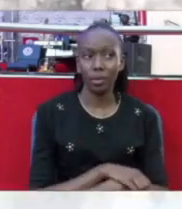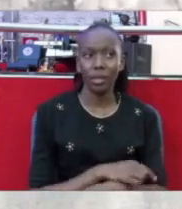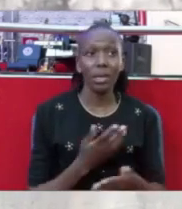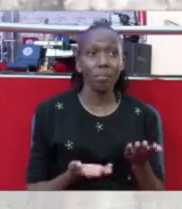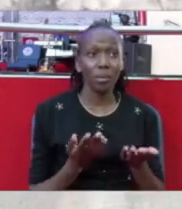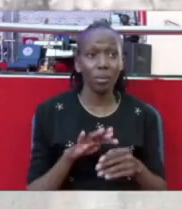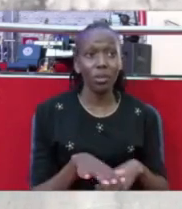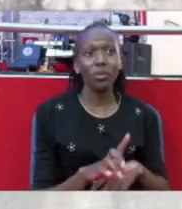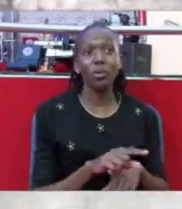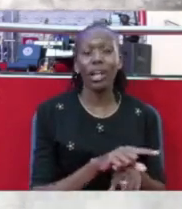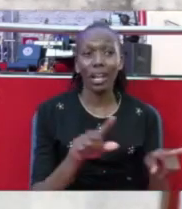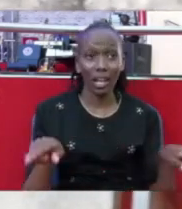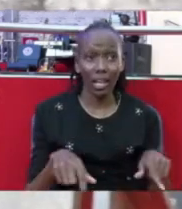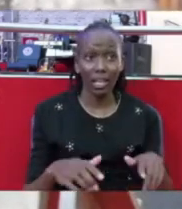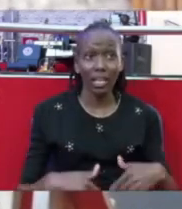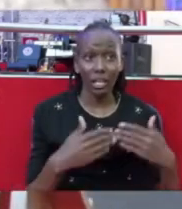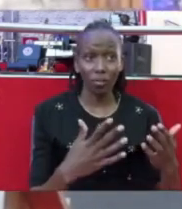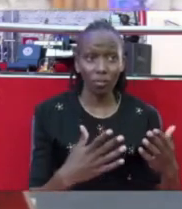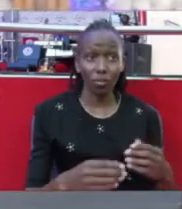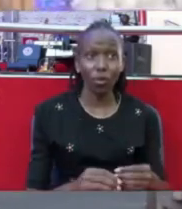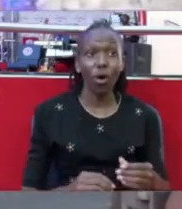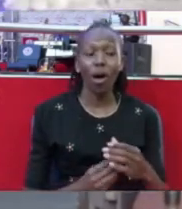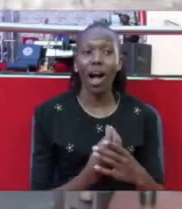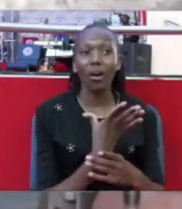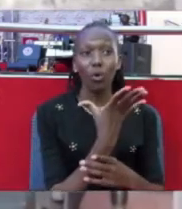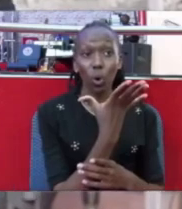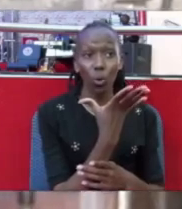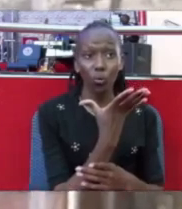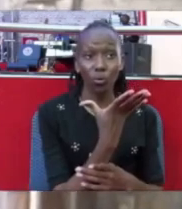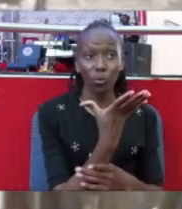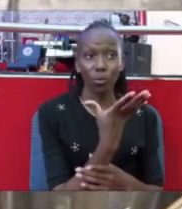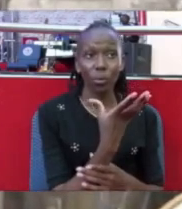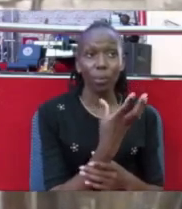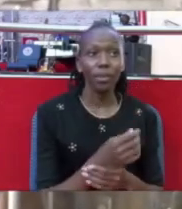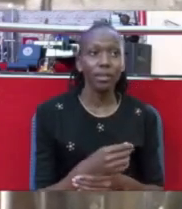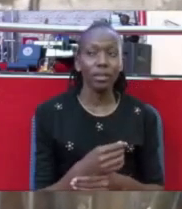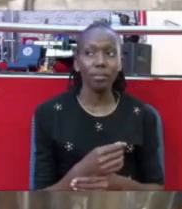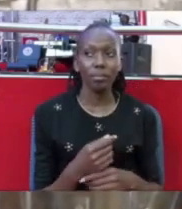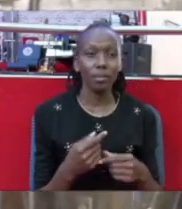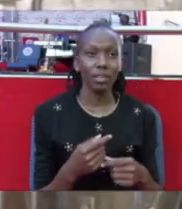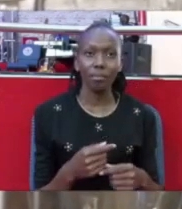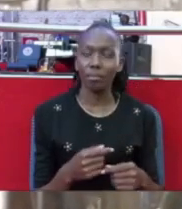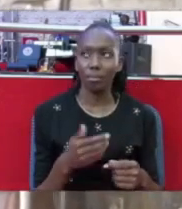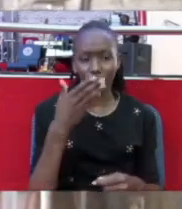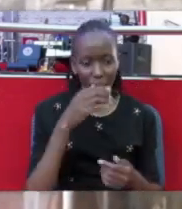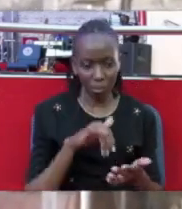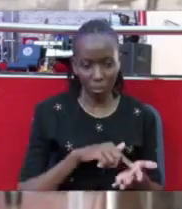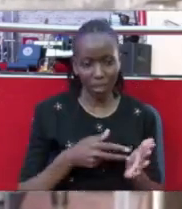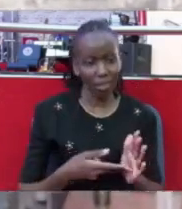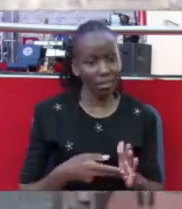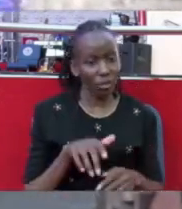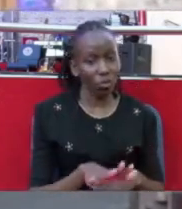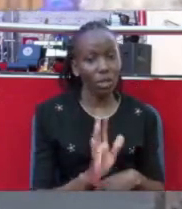mazao. Does not mean that your children will not sleep hungry. Haimaanishi kuwa wana wako watalala njaa. Hawatalala